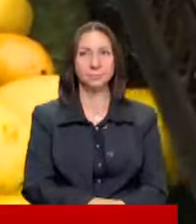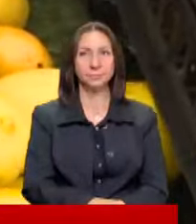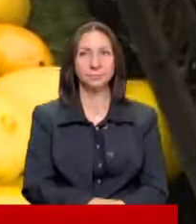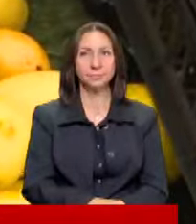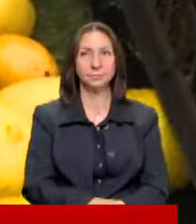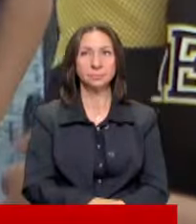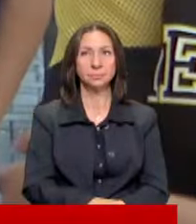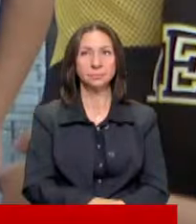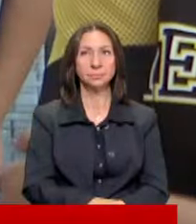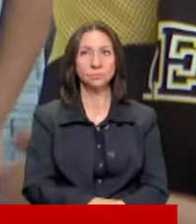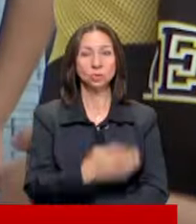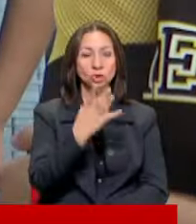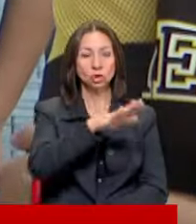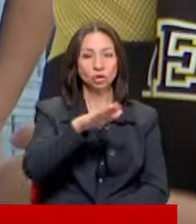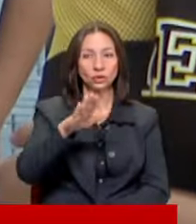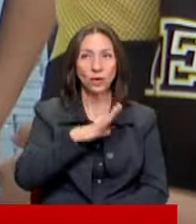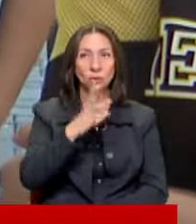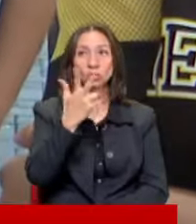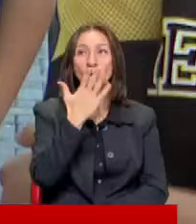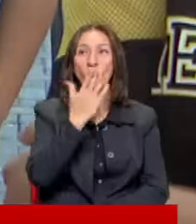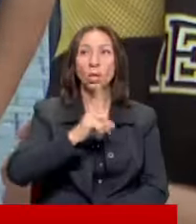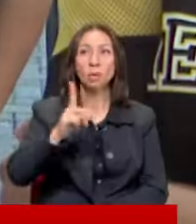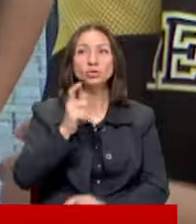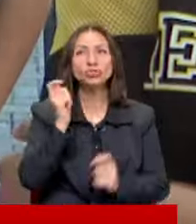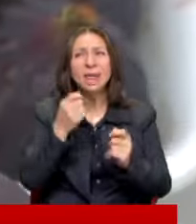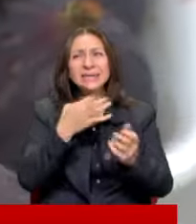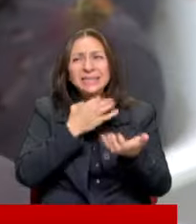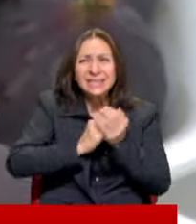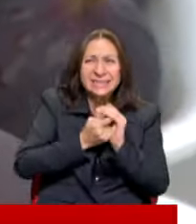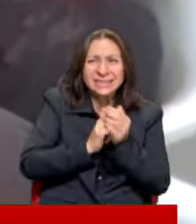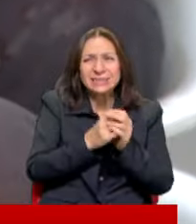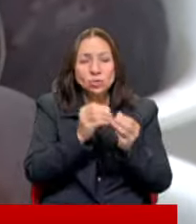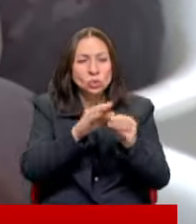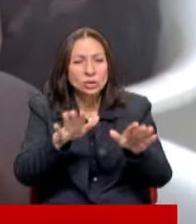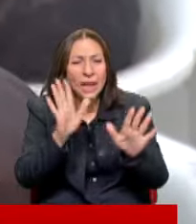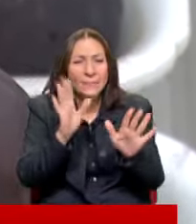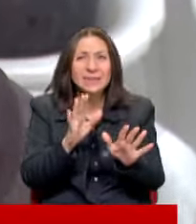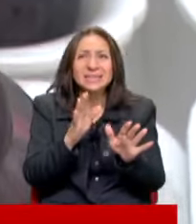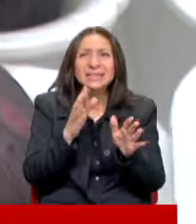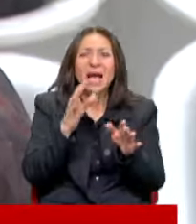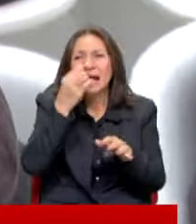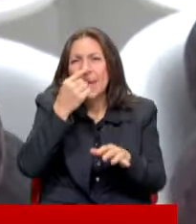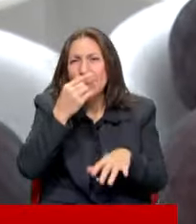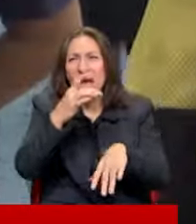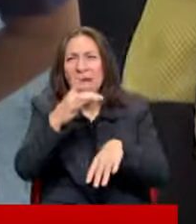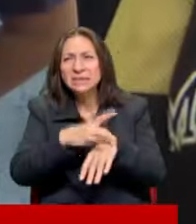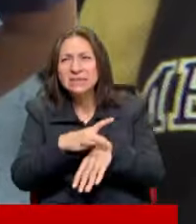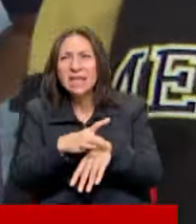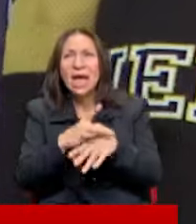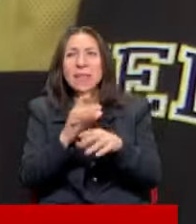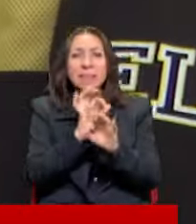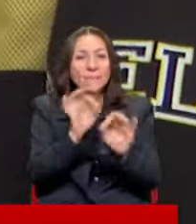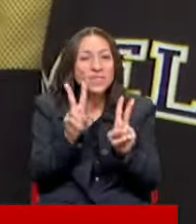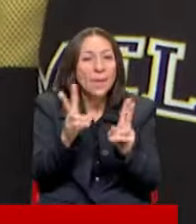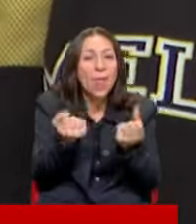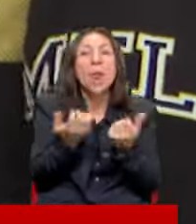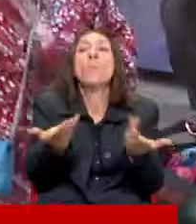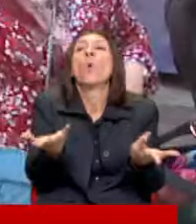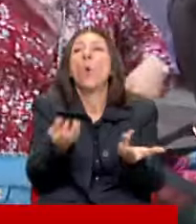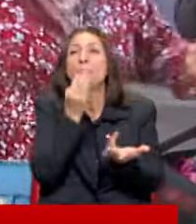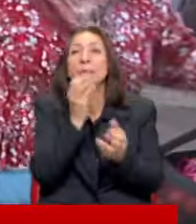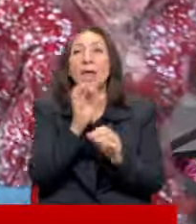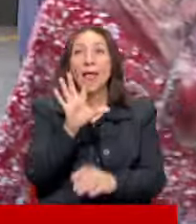edin 4 çocuğum var 3 tanesini okutuyorum zar zor kıt kanat Sürekli çocuklar grip hasta yeterince vitamin almadıkları